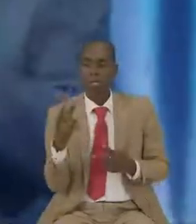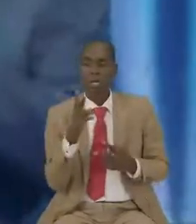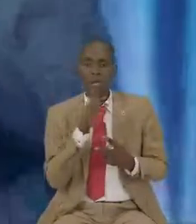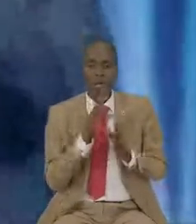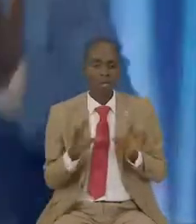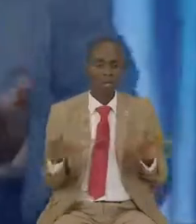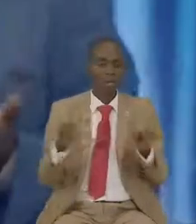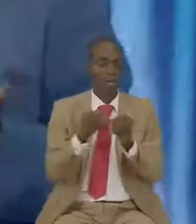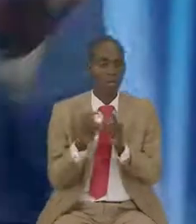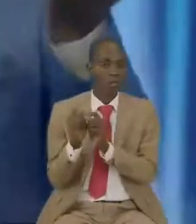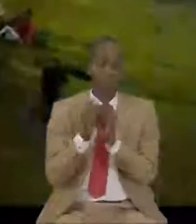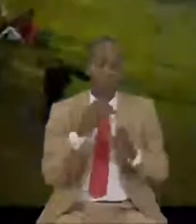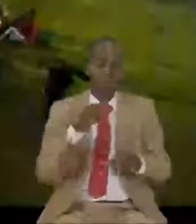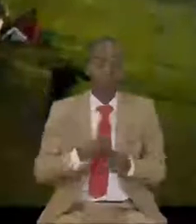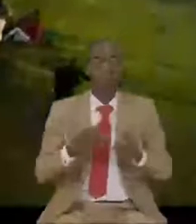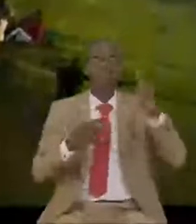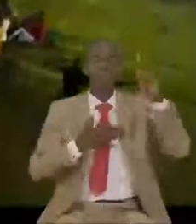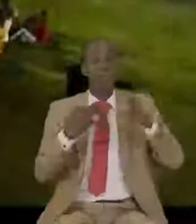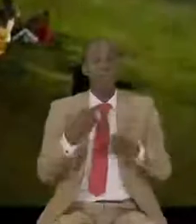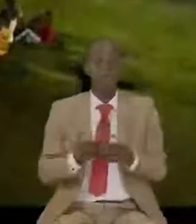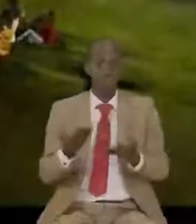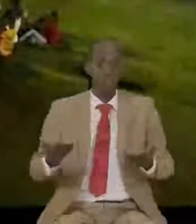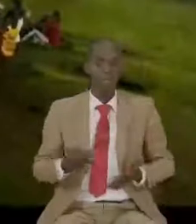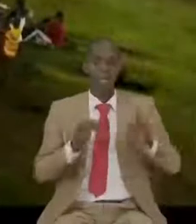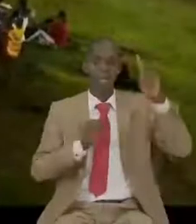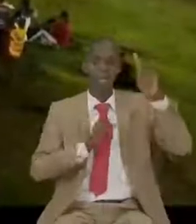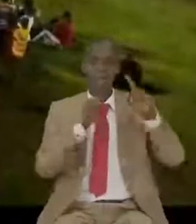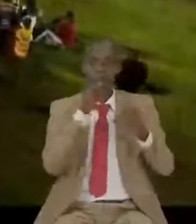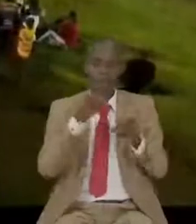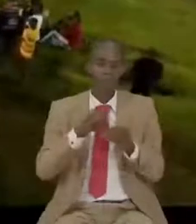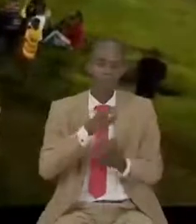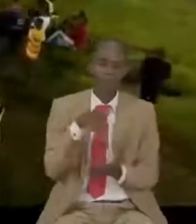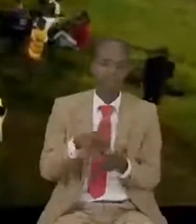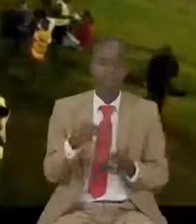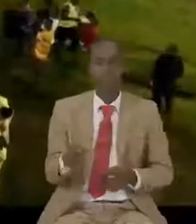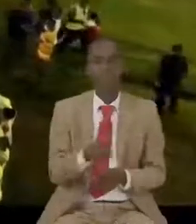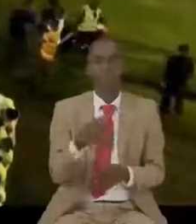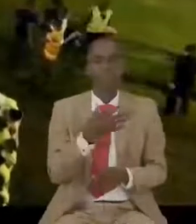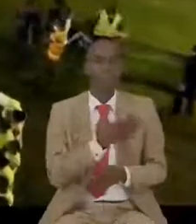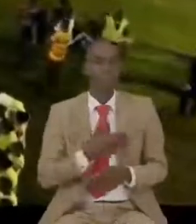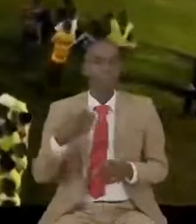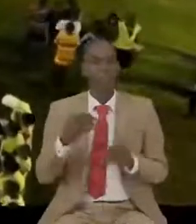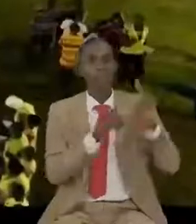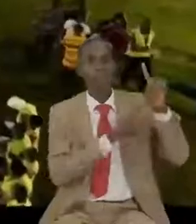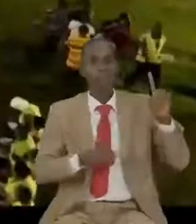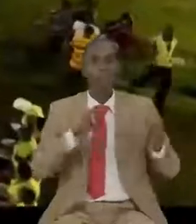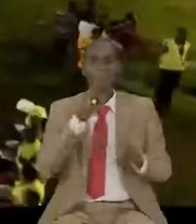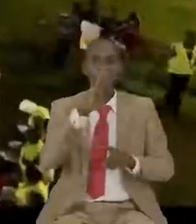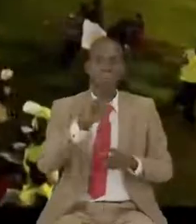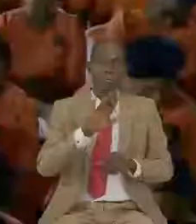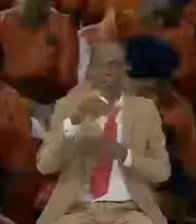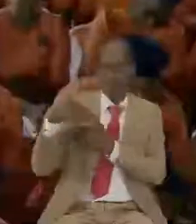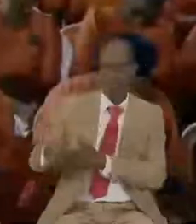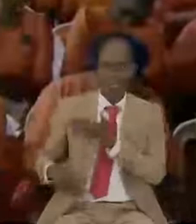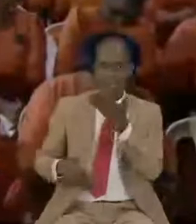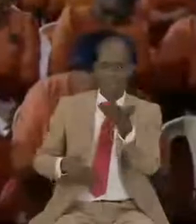à mon nom, je suis là au milieu d'eux. Et le Seigneur est à vos côtés